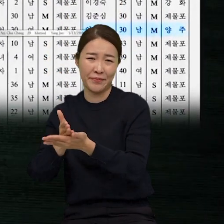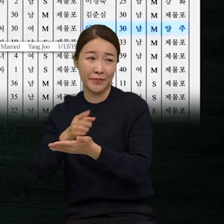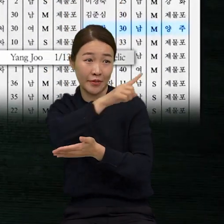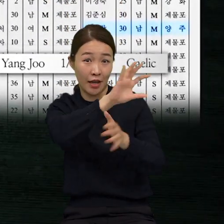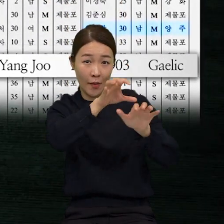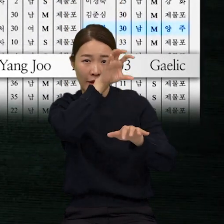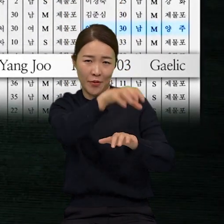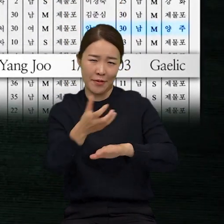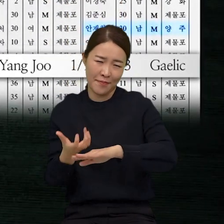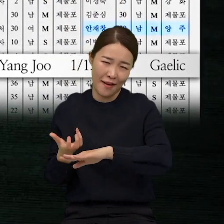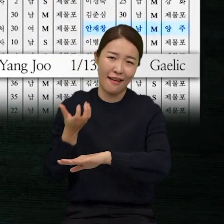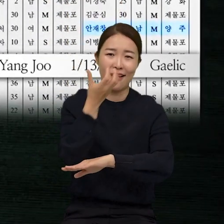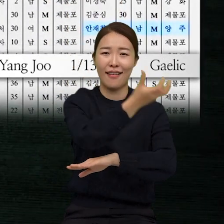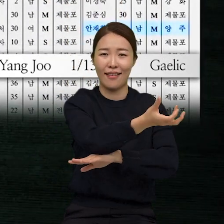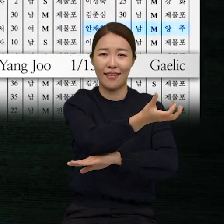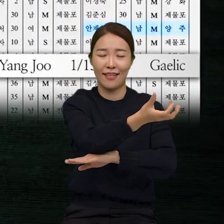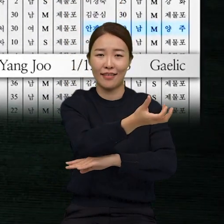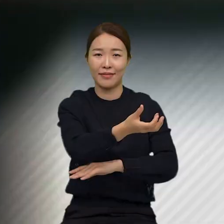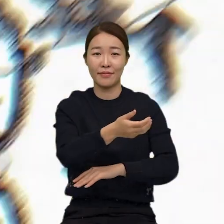하와이로 향한다.